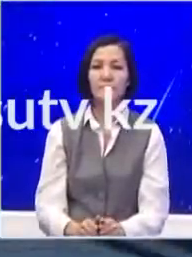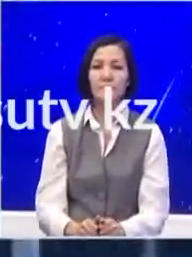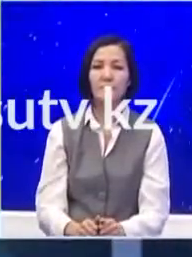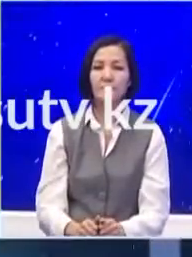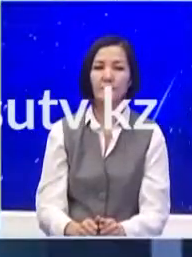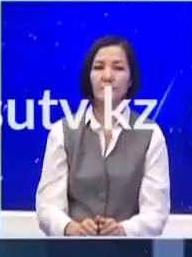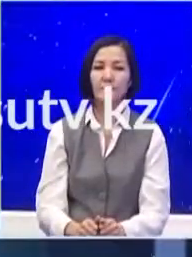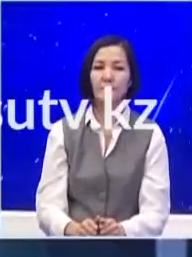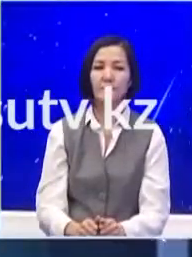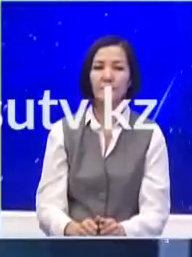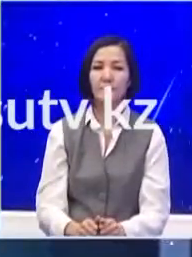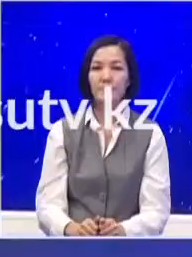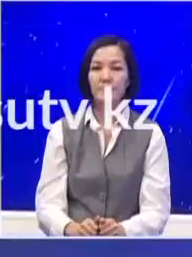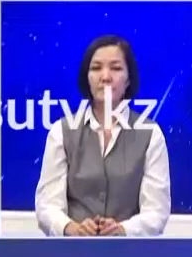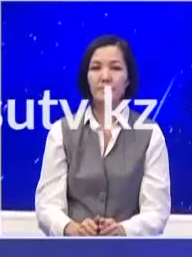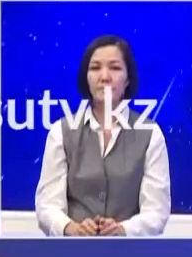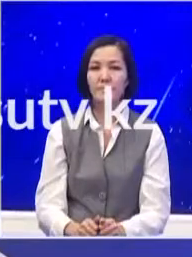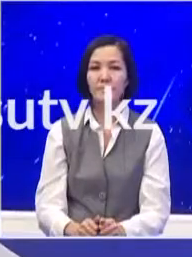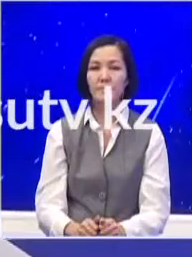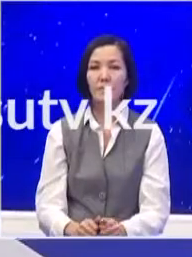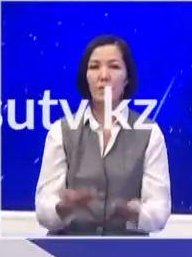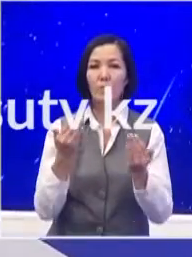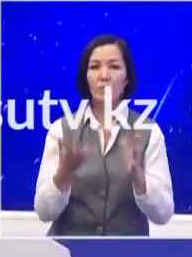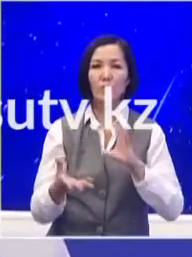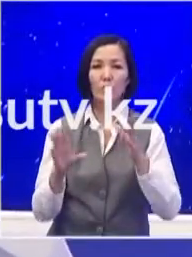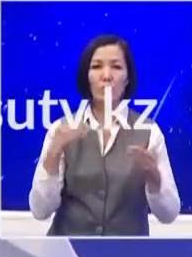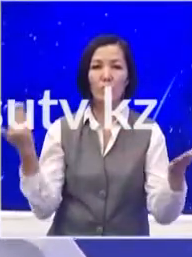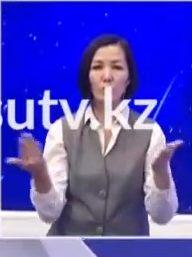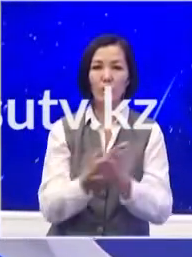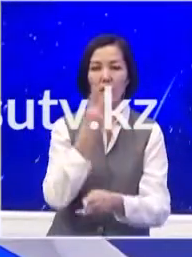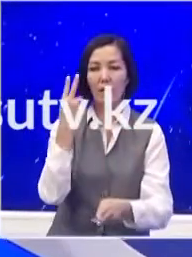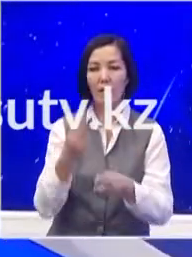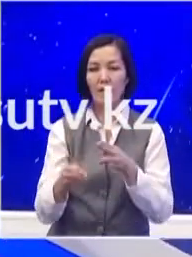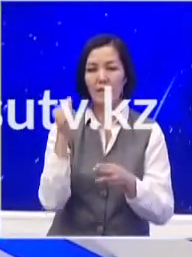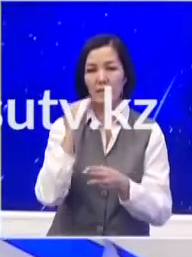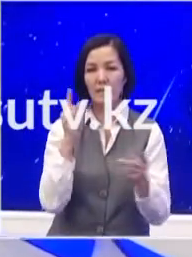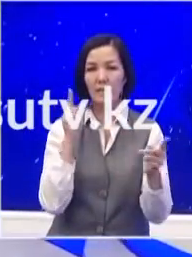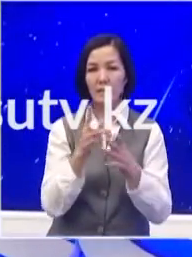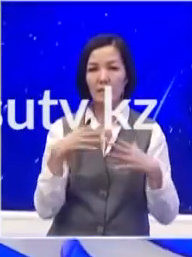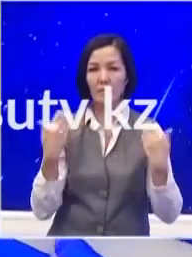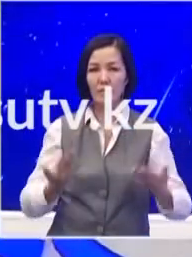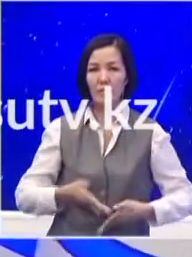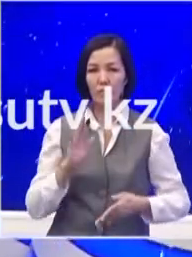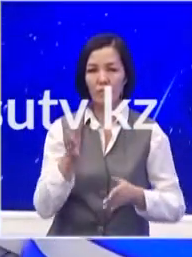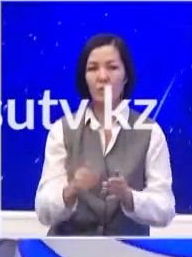Ақсу ауданынан. Біздегі ақпарат осы, жағымды жаңалықтармен жүздескенше.